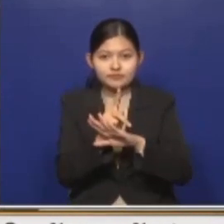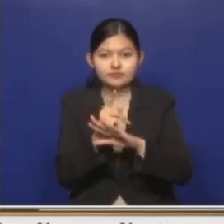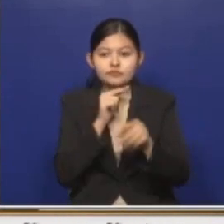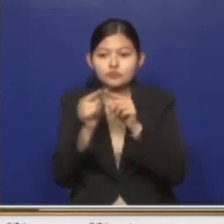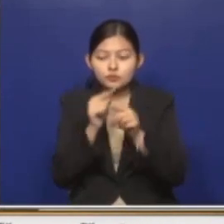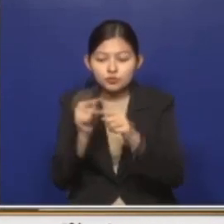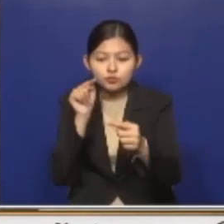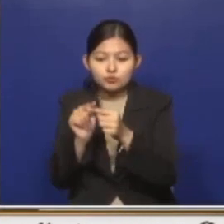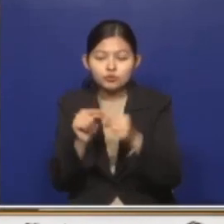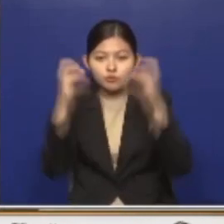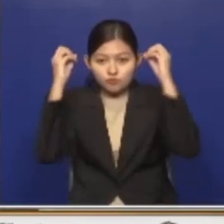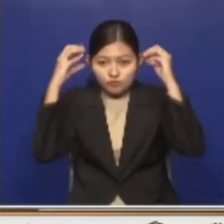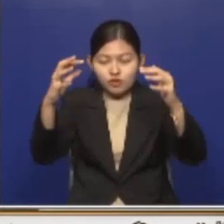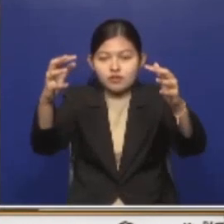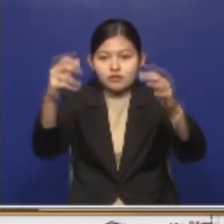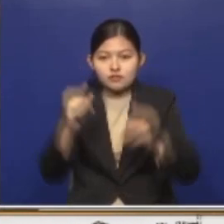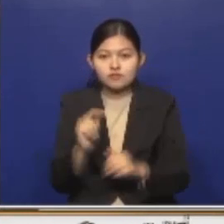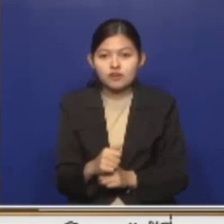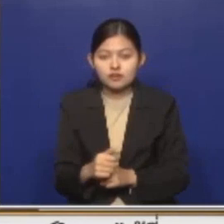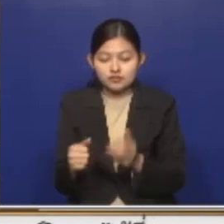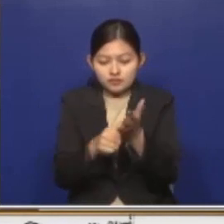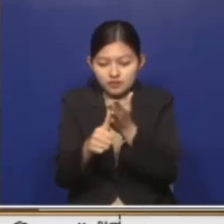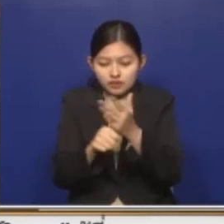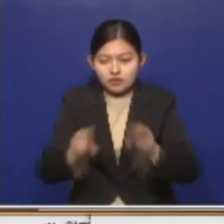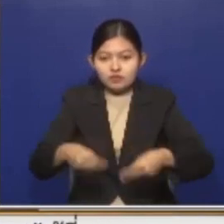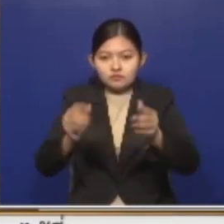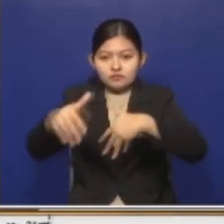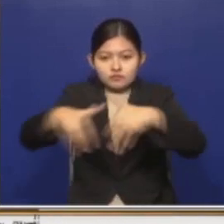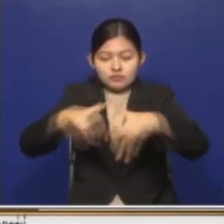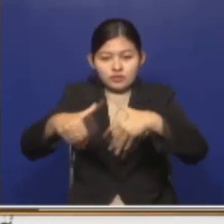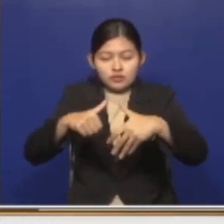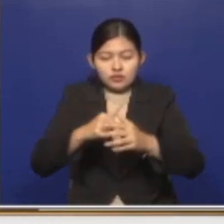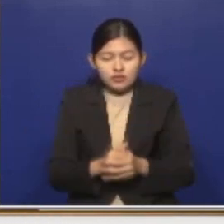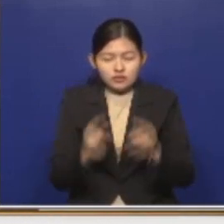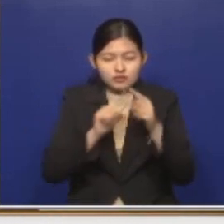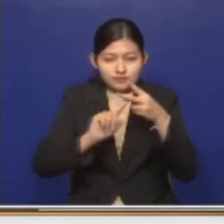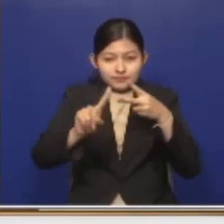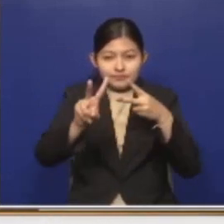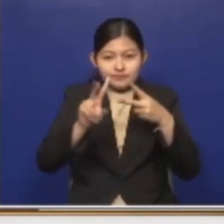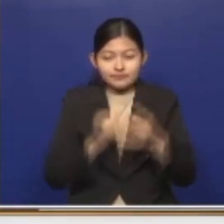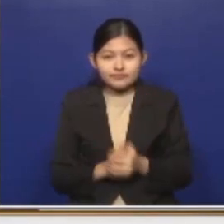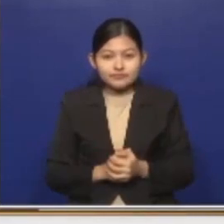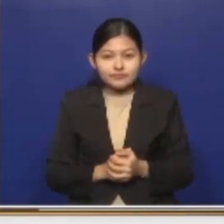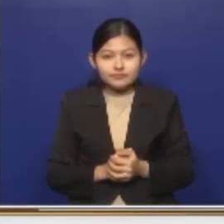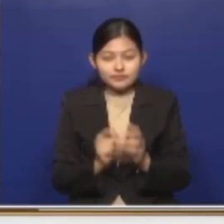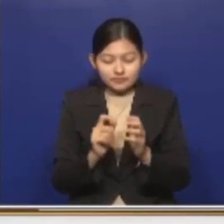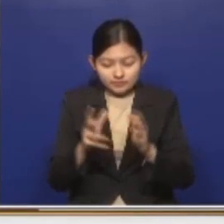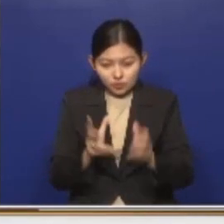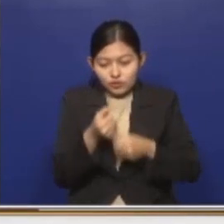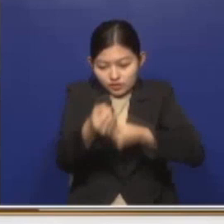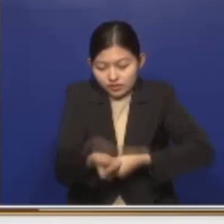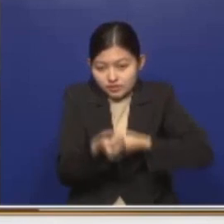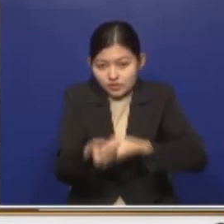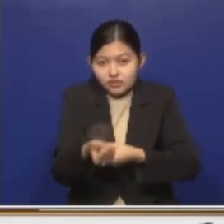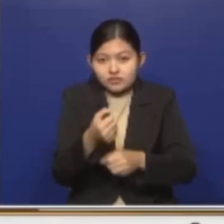าภูมิภาคช่วยดำเนินการแก้ไขด่วนประการที่2นะครับพี่น้องเกษตรกรทำนา